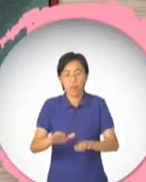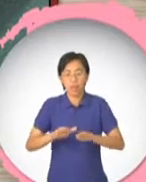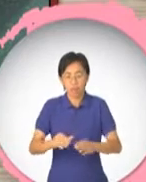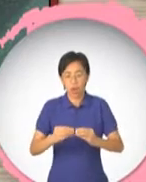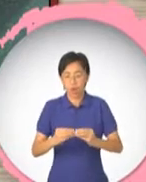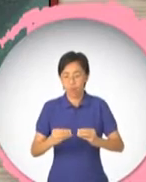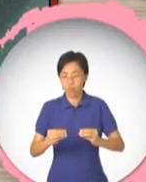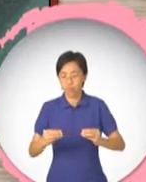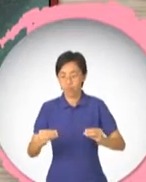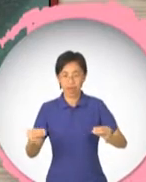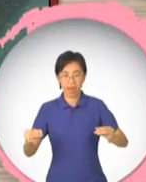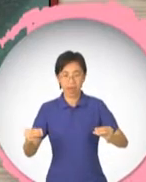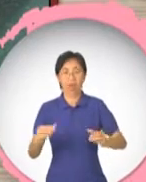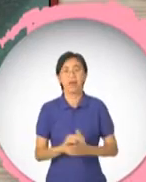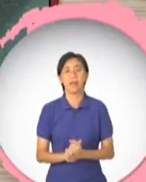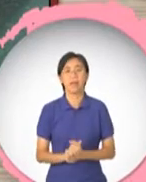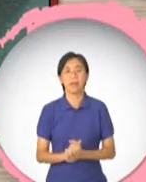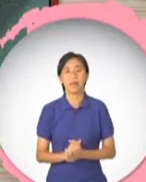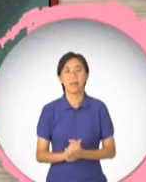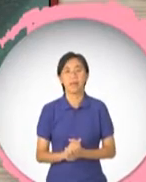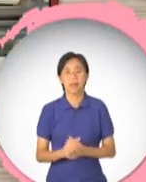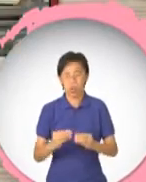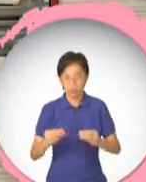ที่มีอยู่ค่ะนะคะจะได้ม้วนได้รอบ